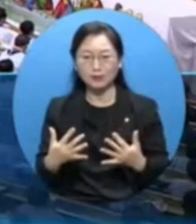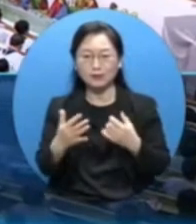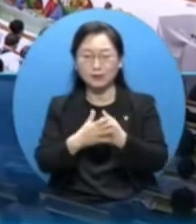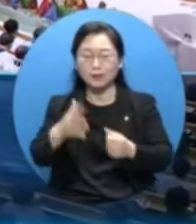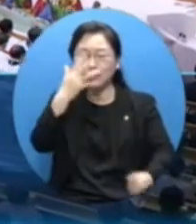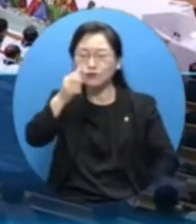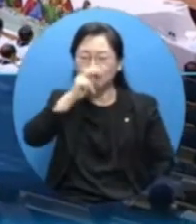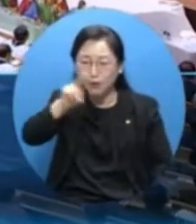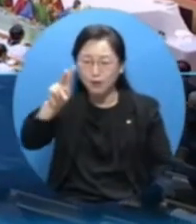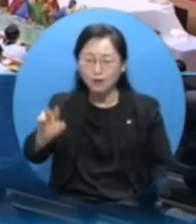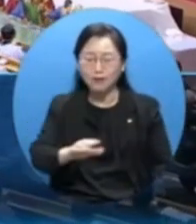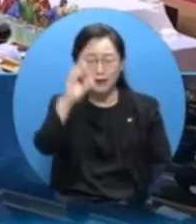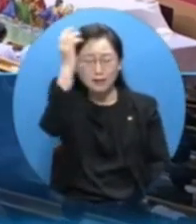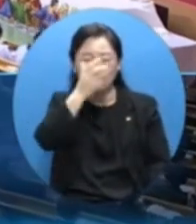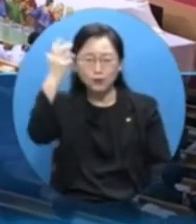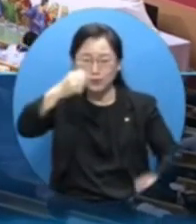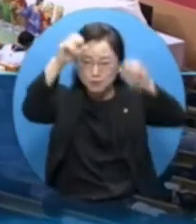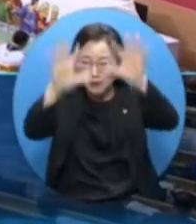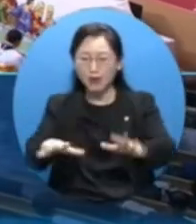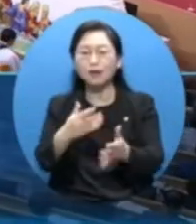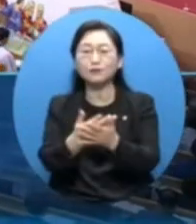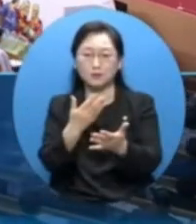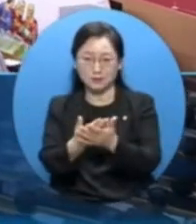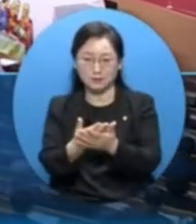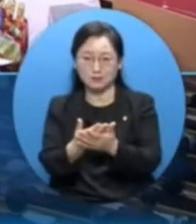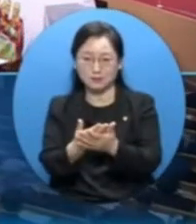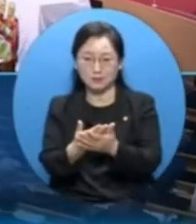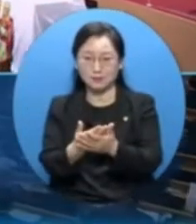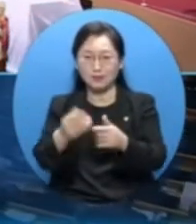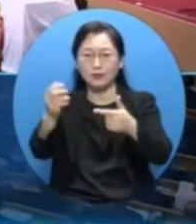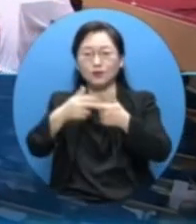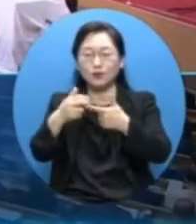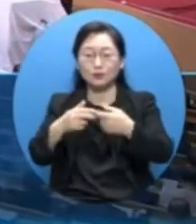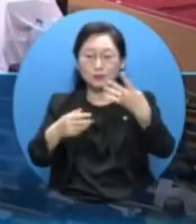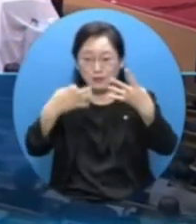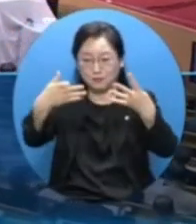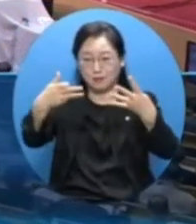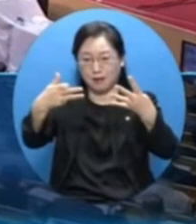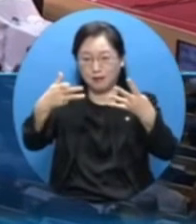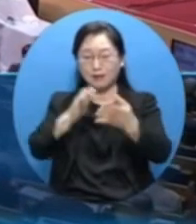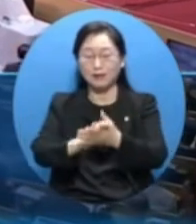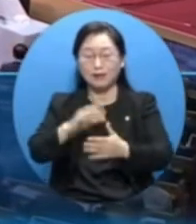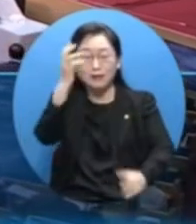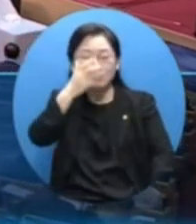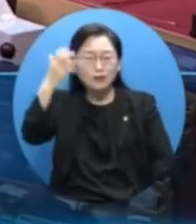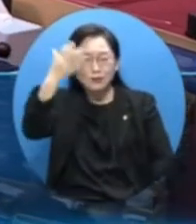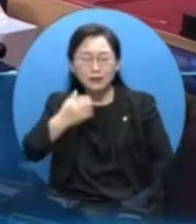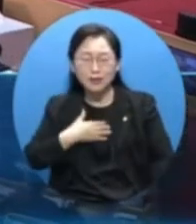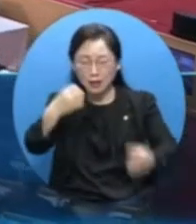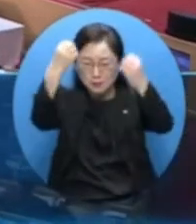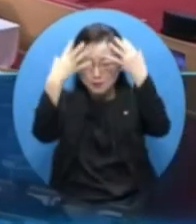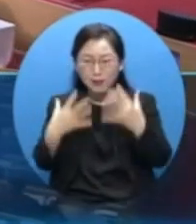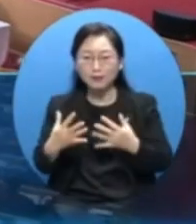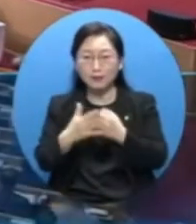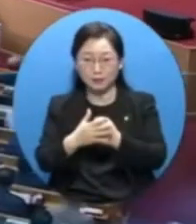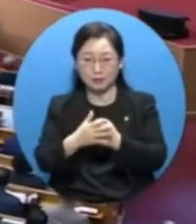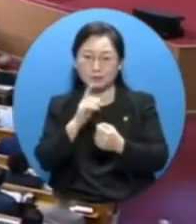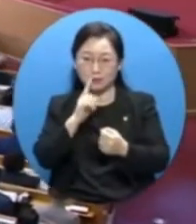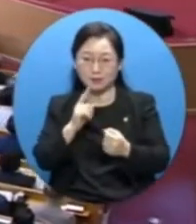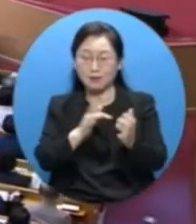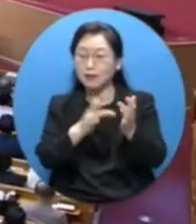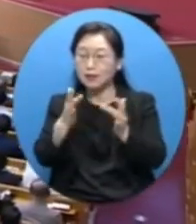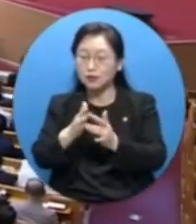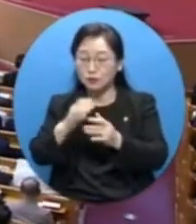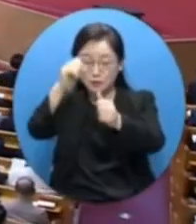주여 우리에게 성령이 임하게 하여 주옵소서. 누가복음 4장 18절입니다. 주의 성령이 내게 임하셨으니, 예수님께 성령이 임한